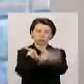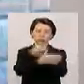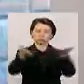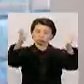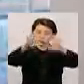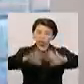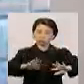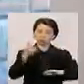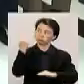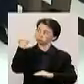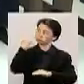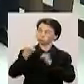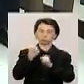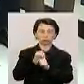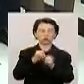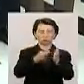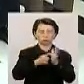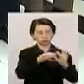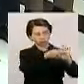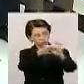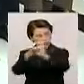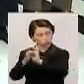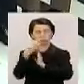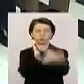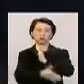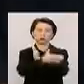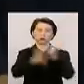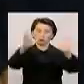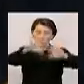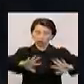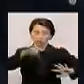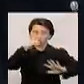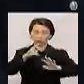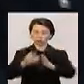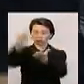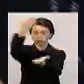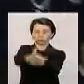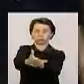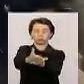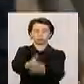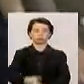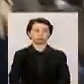tahun-tahun kebelakangan ini. Ia memerlukan kerjasama antara negara anggota bagi mengekangnya.